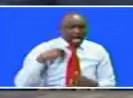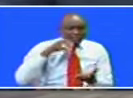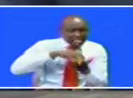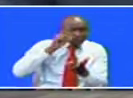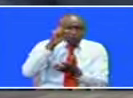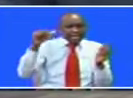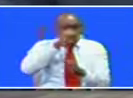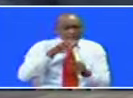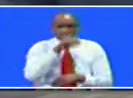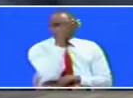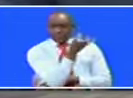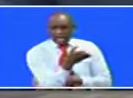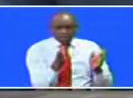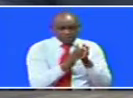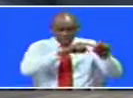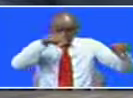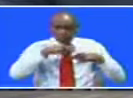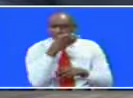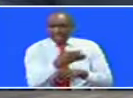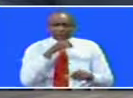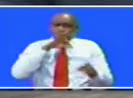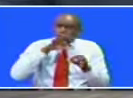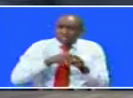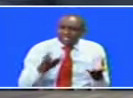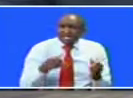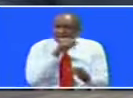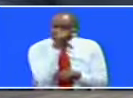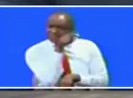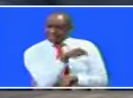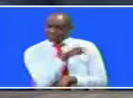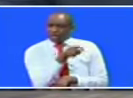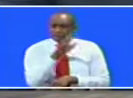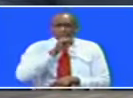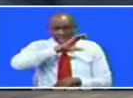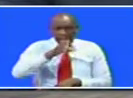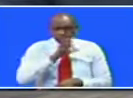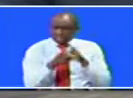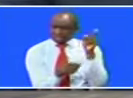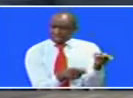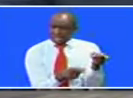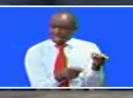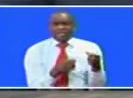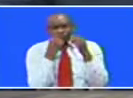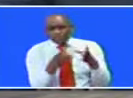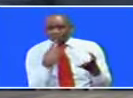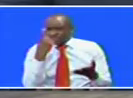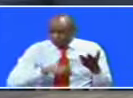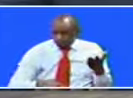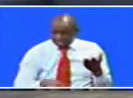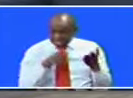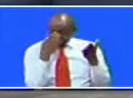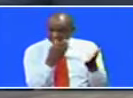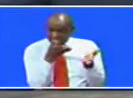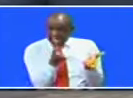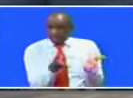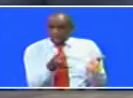gari ikiwa na stakabadhi za kupiga kura, na ni gari ambalo lilikuwa ni la county, na taarifa ni kwamba pia hivi sasa